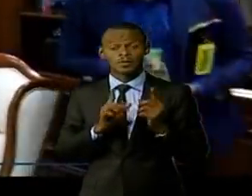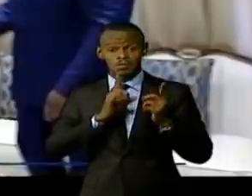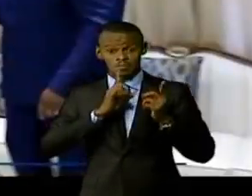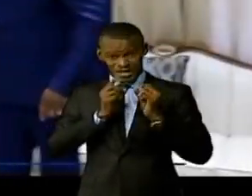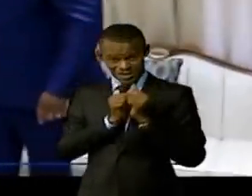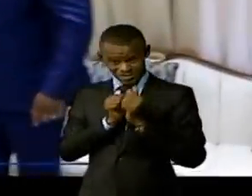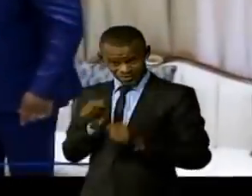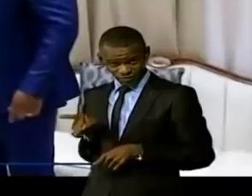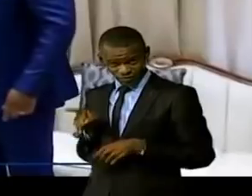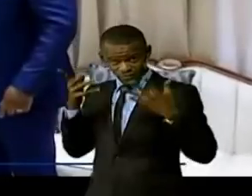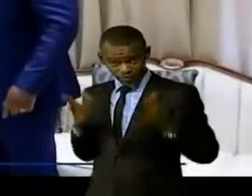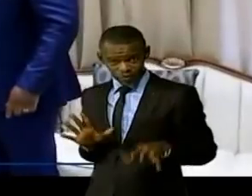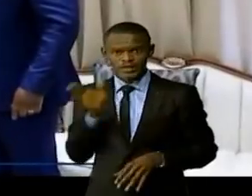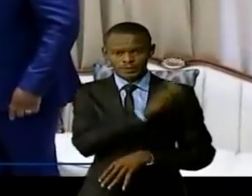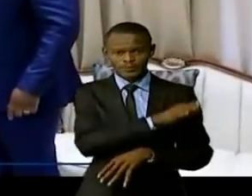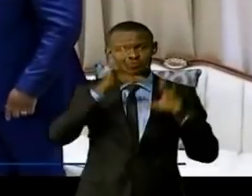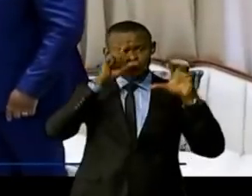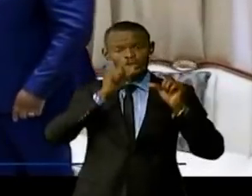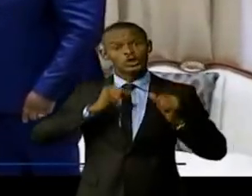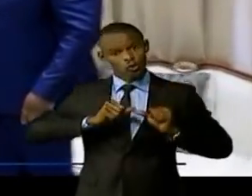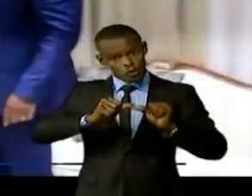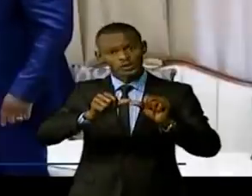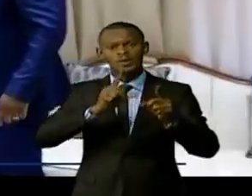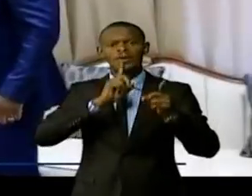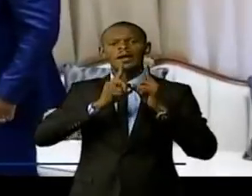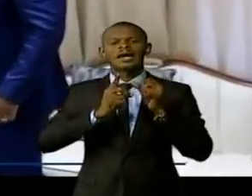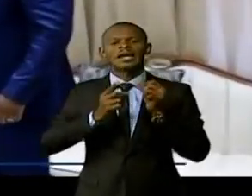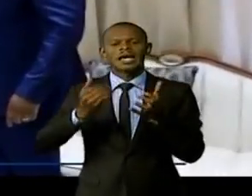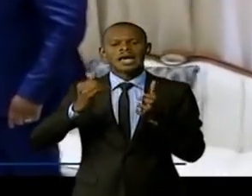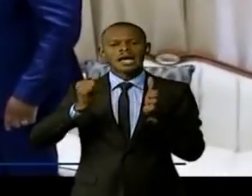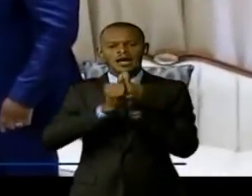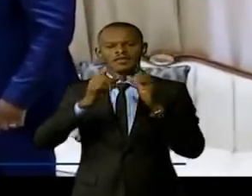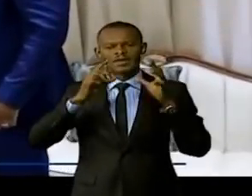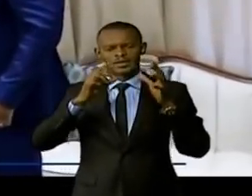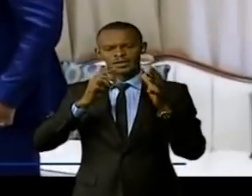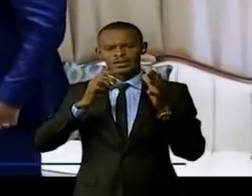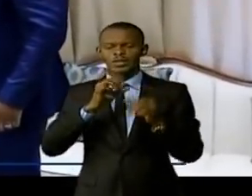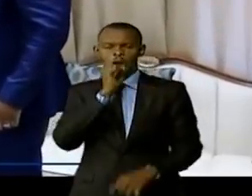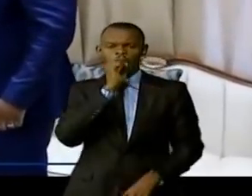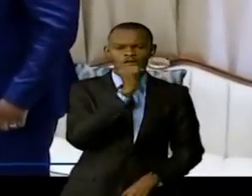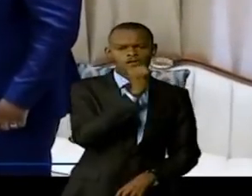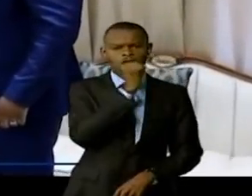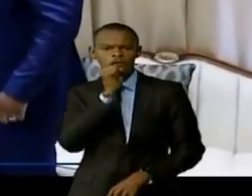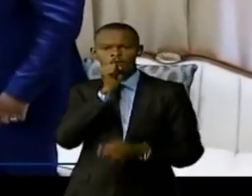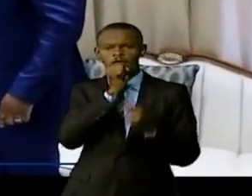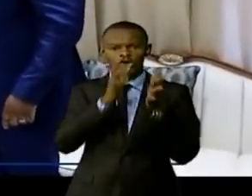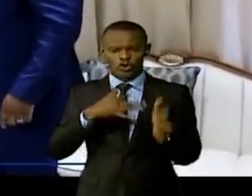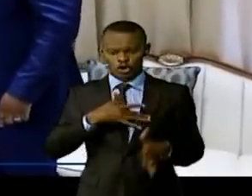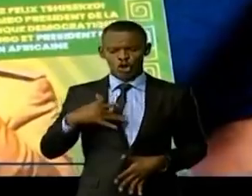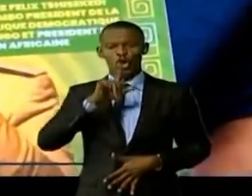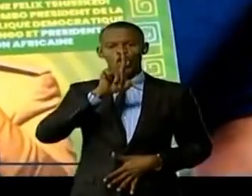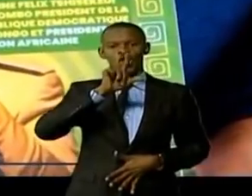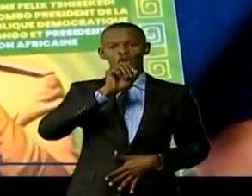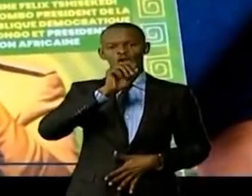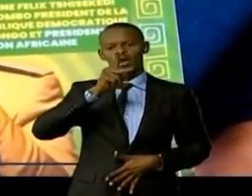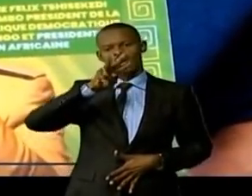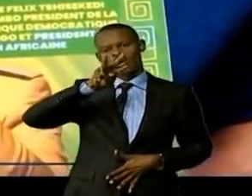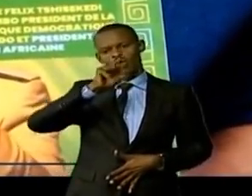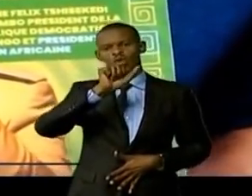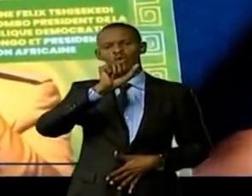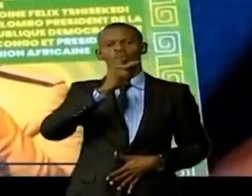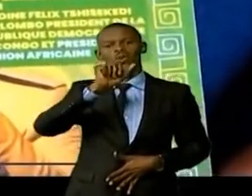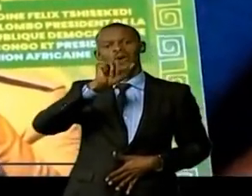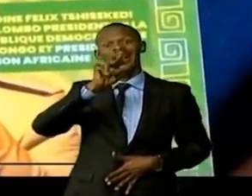a reçu par ailleurs l'artiste musicien Lokwa Kanza. Ce dernier est venu lui présenter son